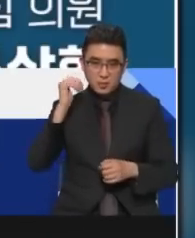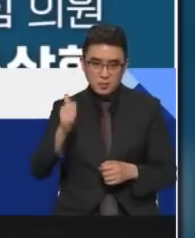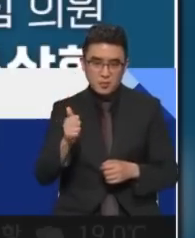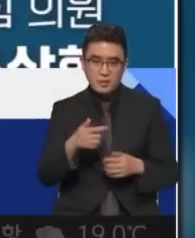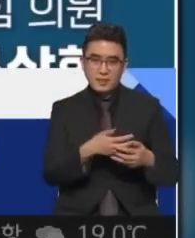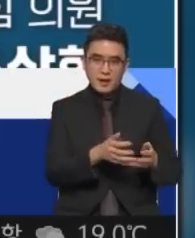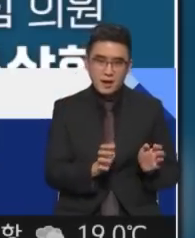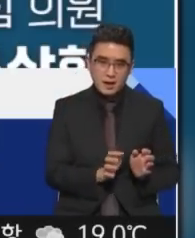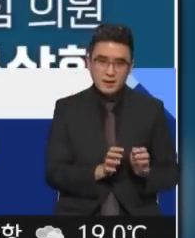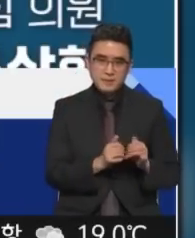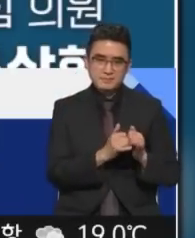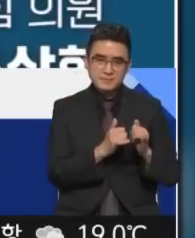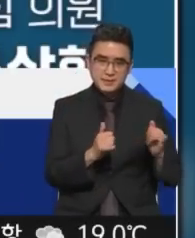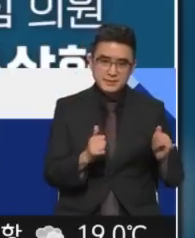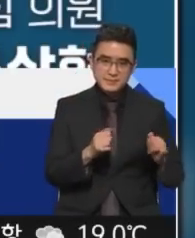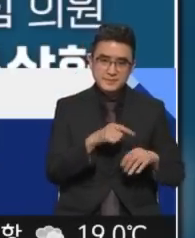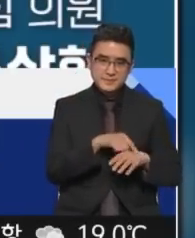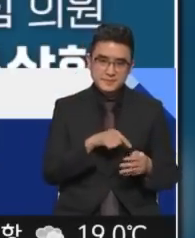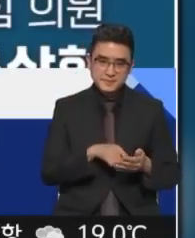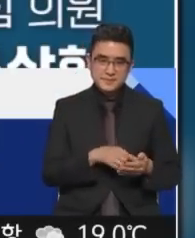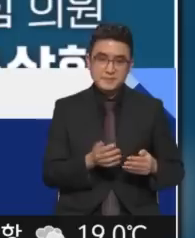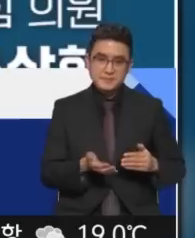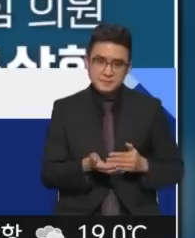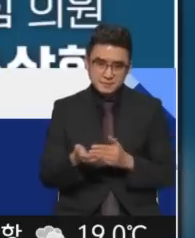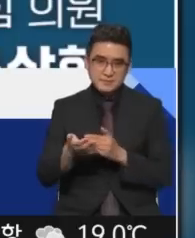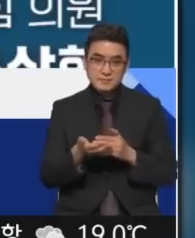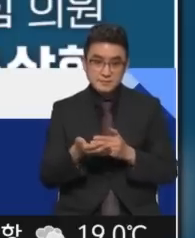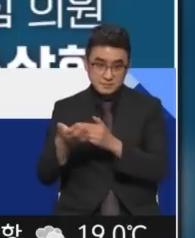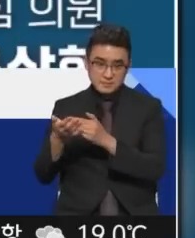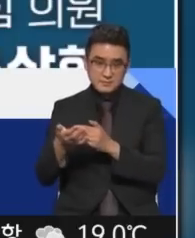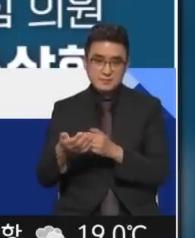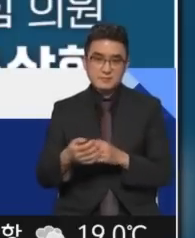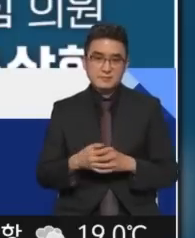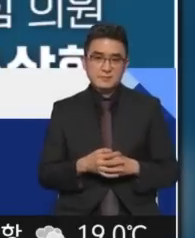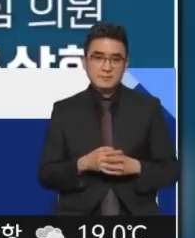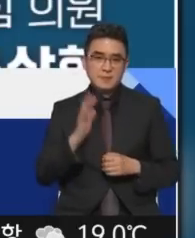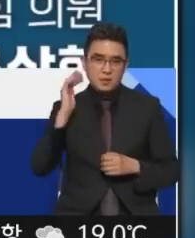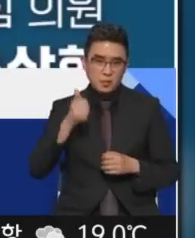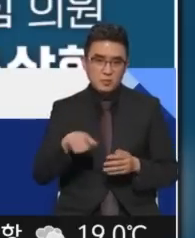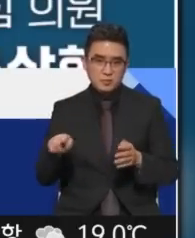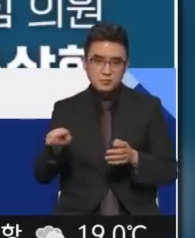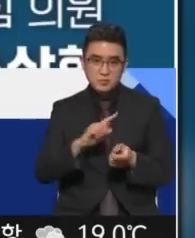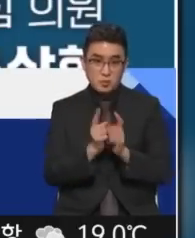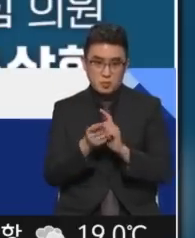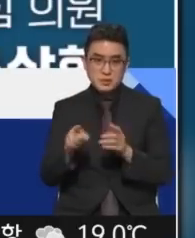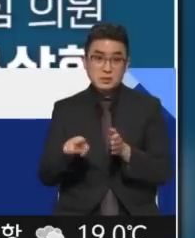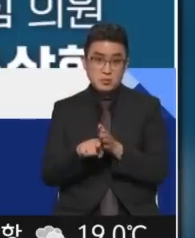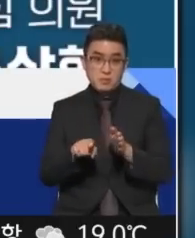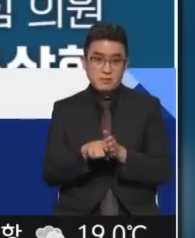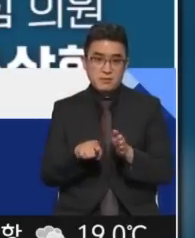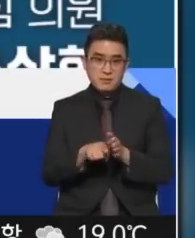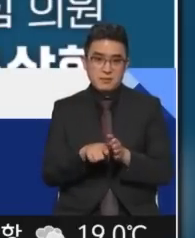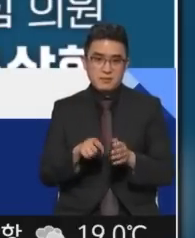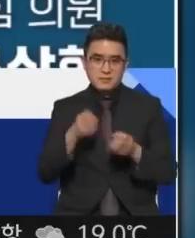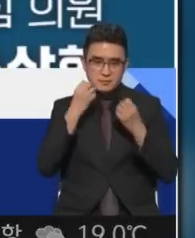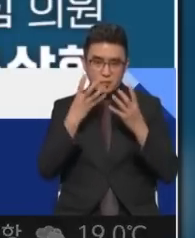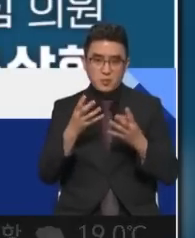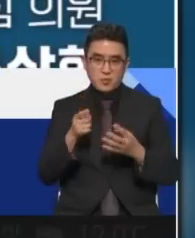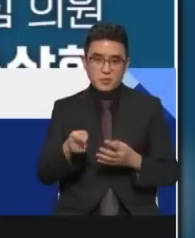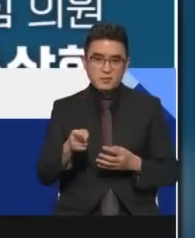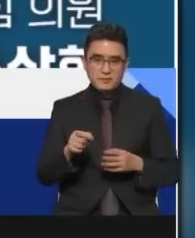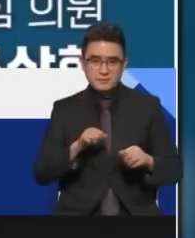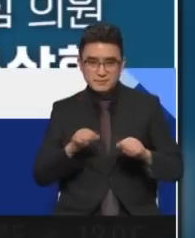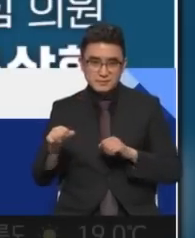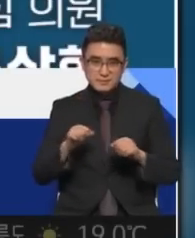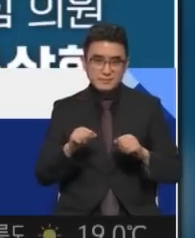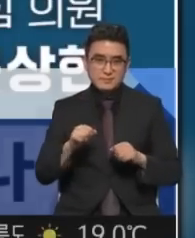민심의 욕을 과감하게 전달할 수도 있고 또 대통령과의 어떤 신뢰도 있고 이런 사람들이 새로운 신핵관으로 나서야 되지